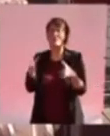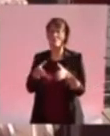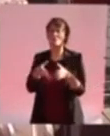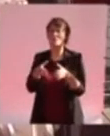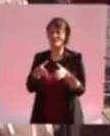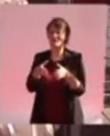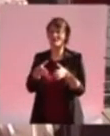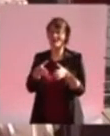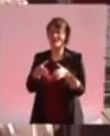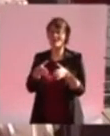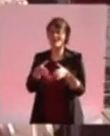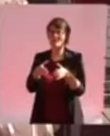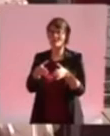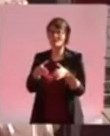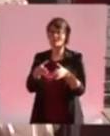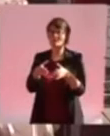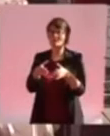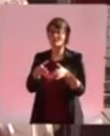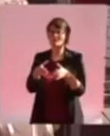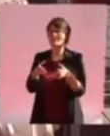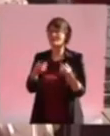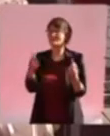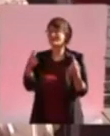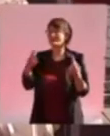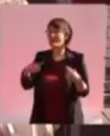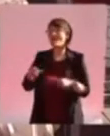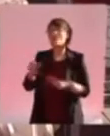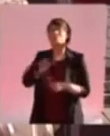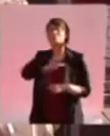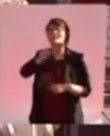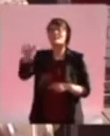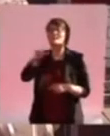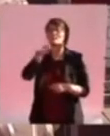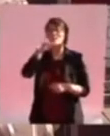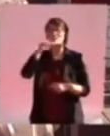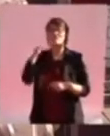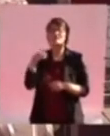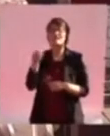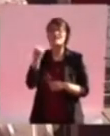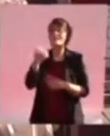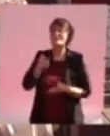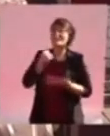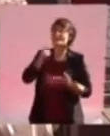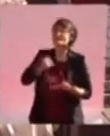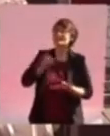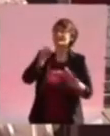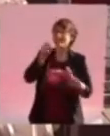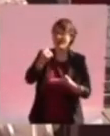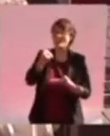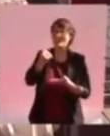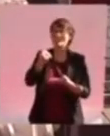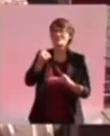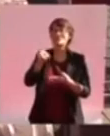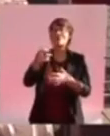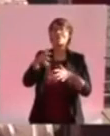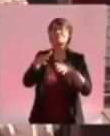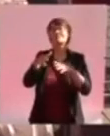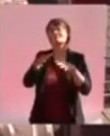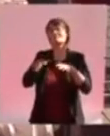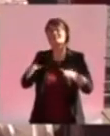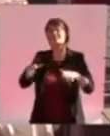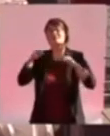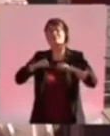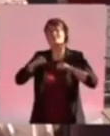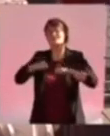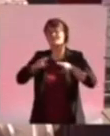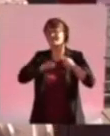assoluta è il potenziamento del welfare socio sanitario territoriale ma non basta occorre